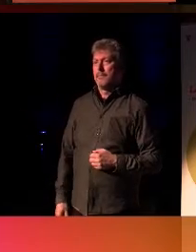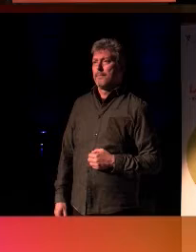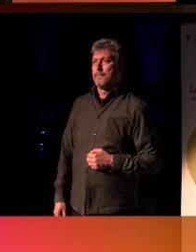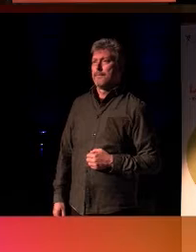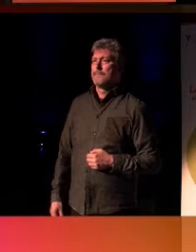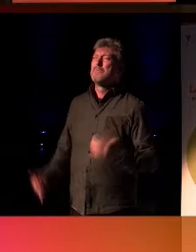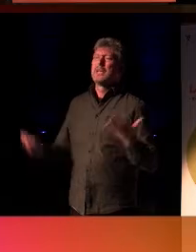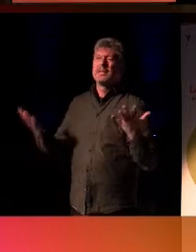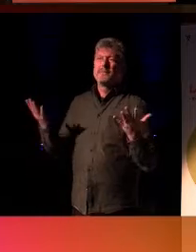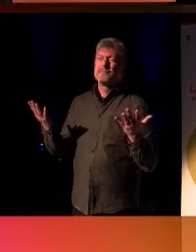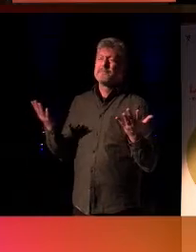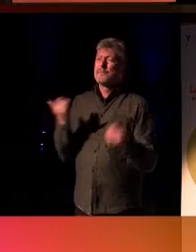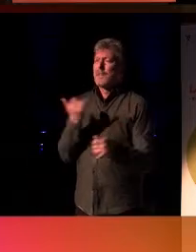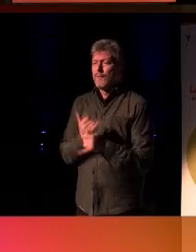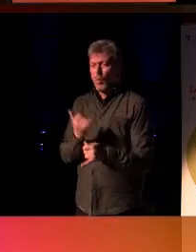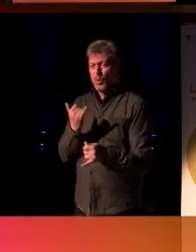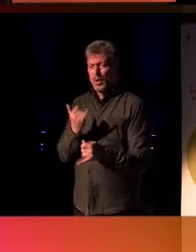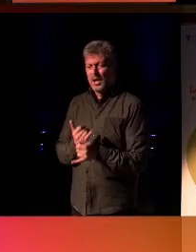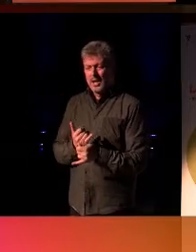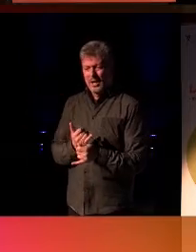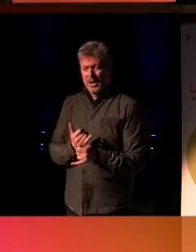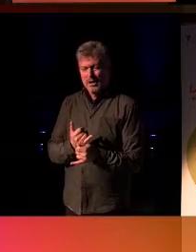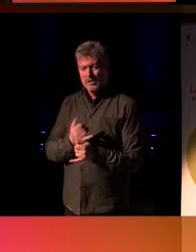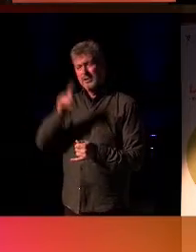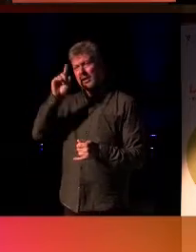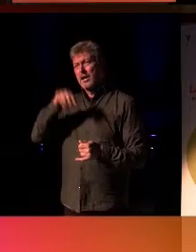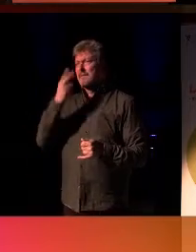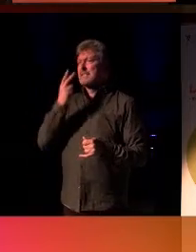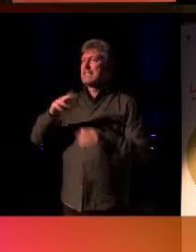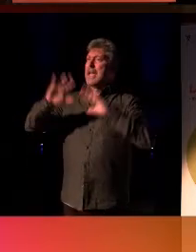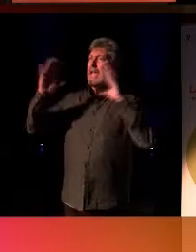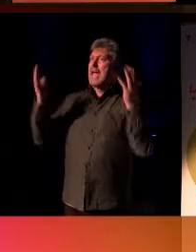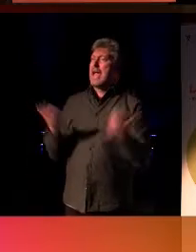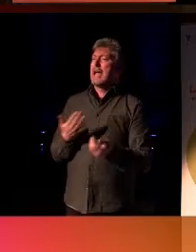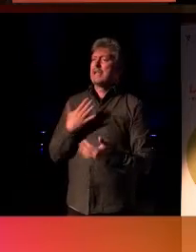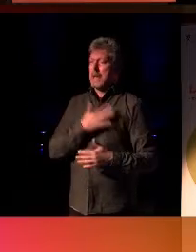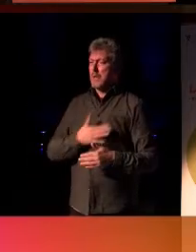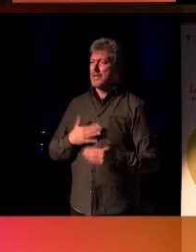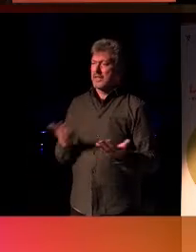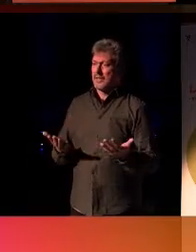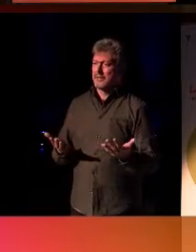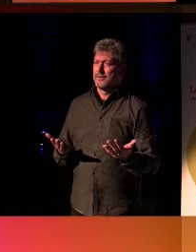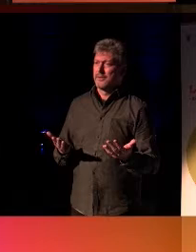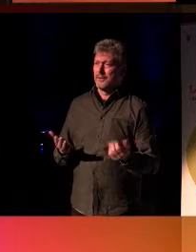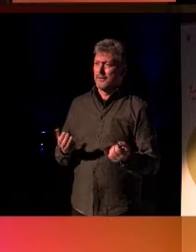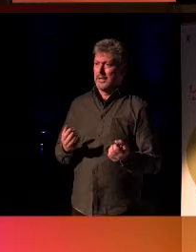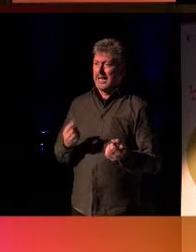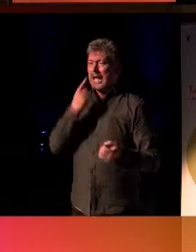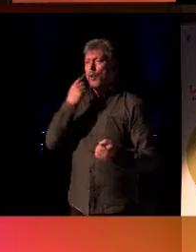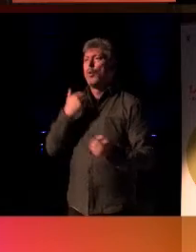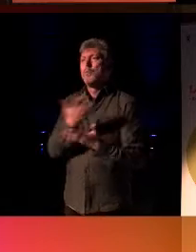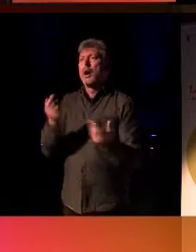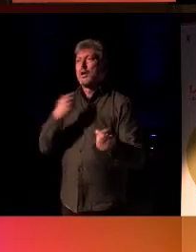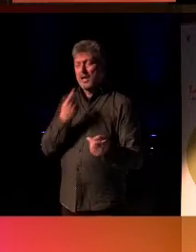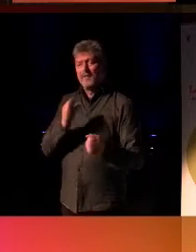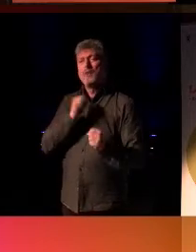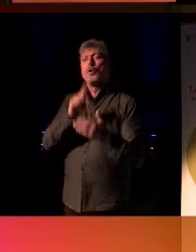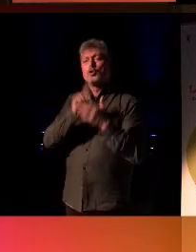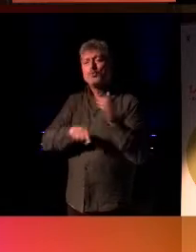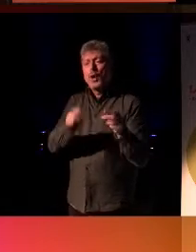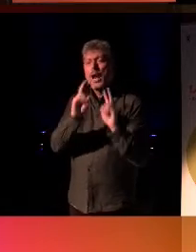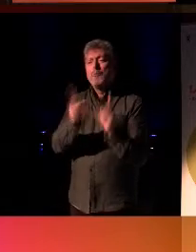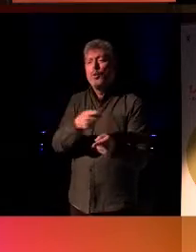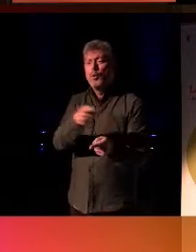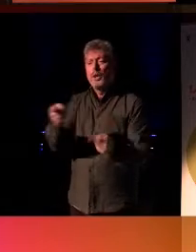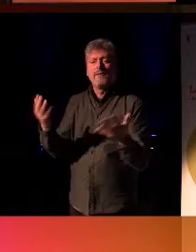Hvordan kan vi se hele pasienten? Det var mange i går som sa at vi skal spørre brukerne om hva som er